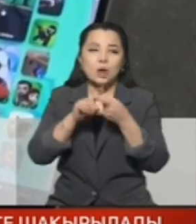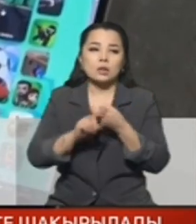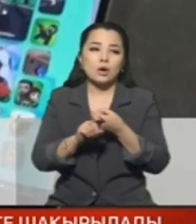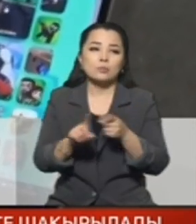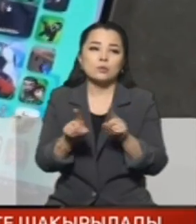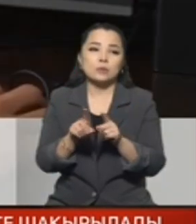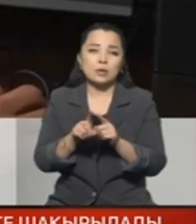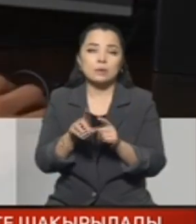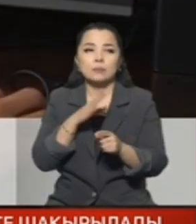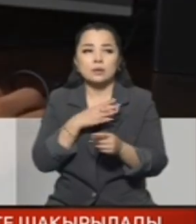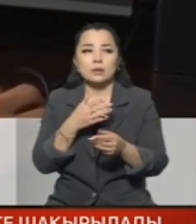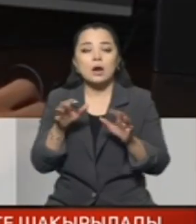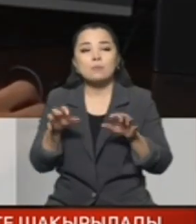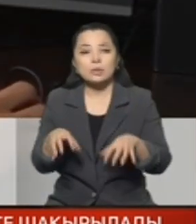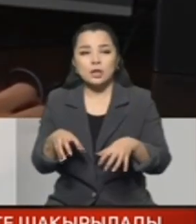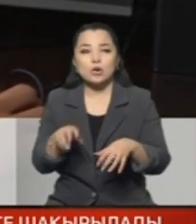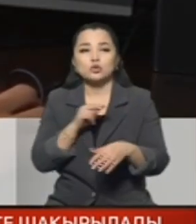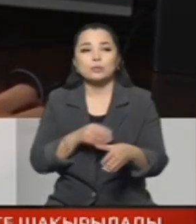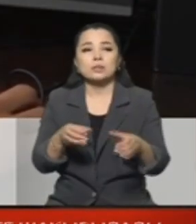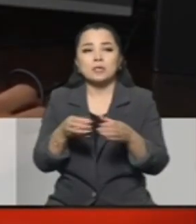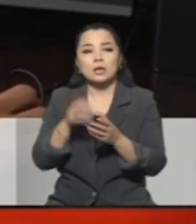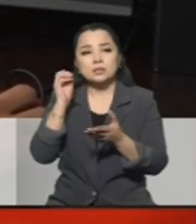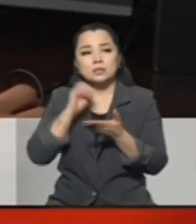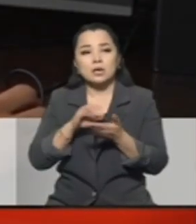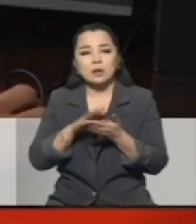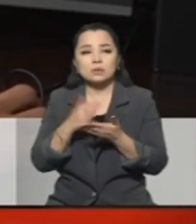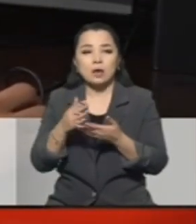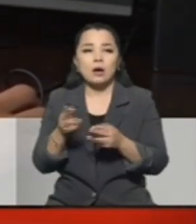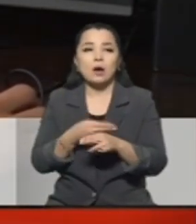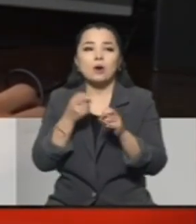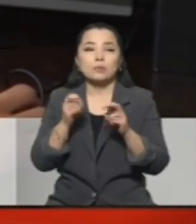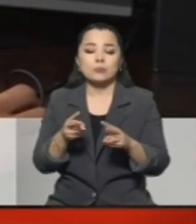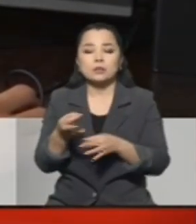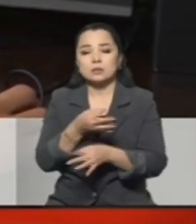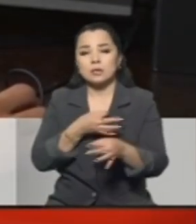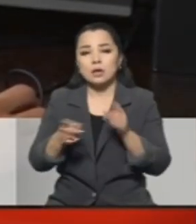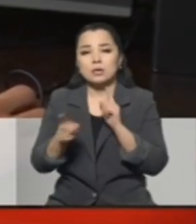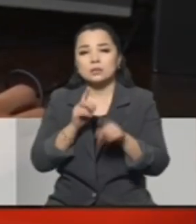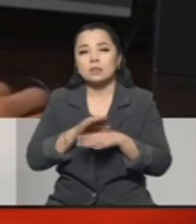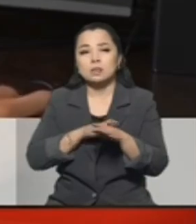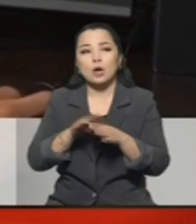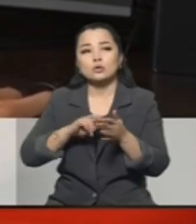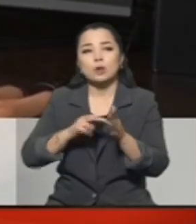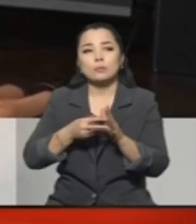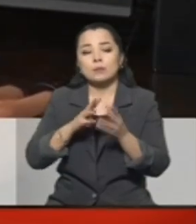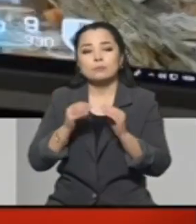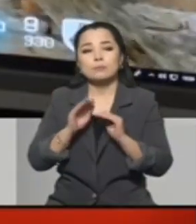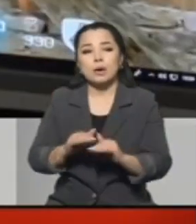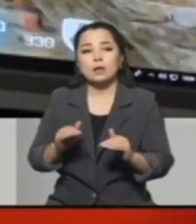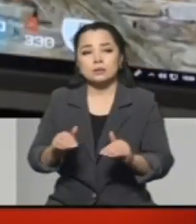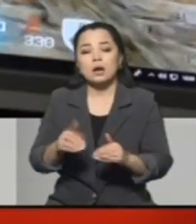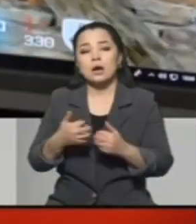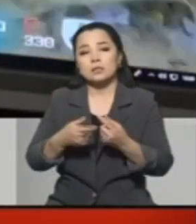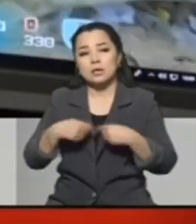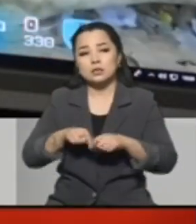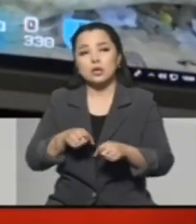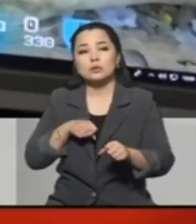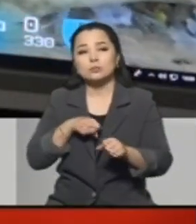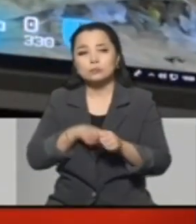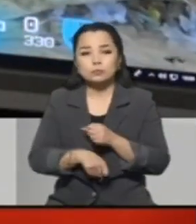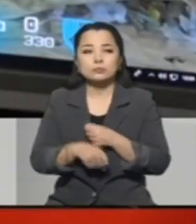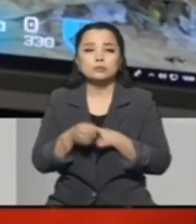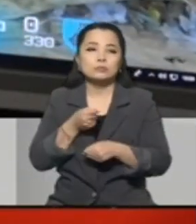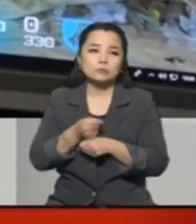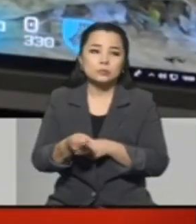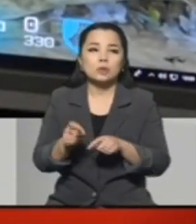коммуникация жөніндегі комитеттің жұмыс тобы цифрлық қауіпсіздік туралы құжатты талқылап жатыр. Ол жобада балалар арасындағы зорлық-зомбылықтың алдын алу